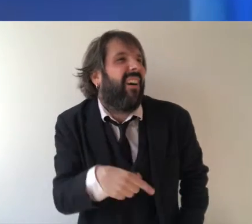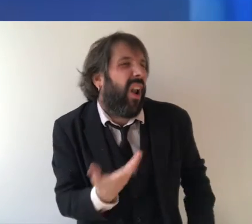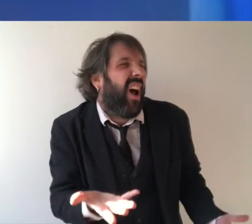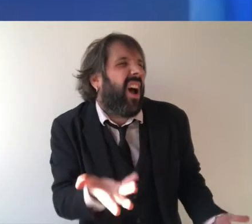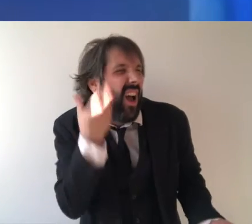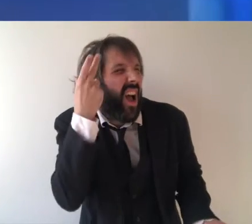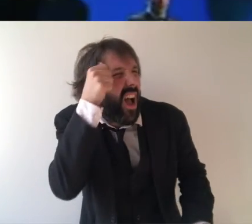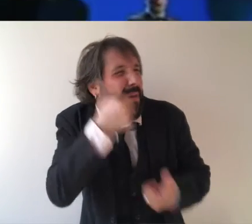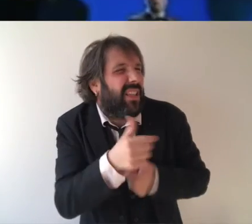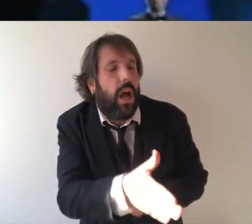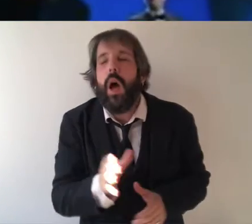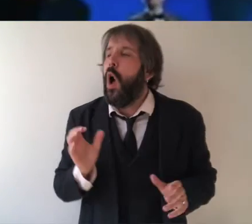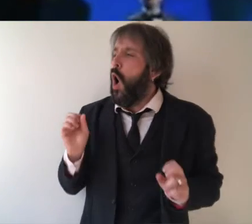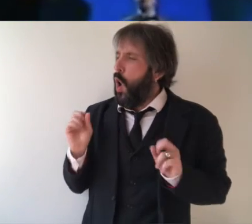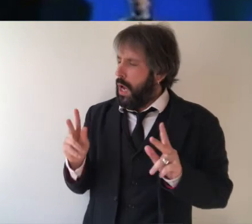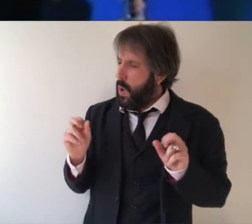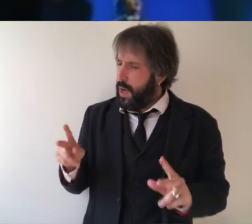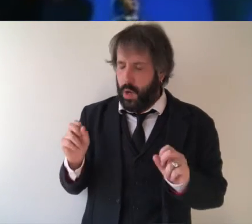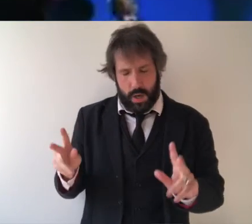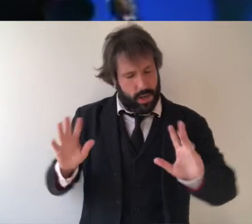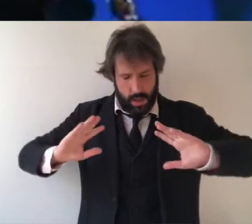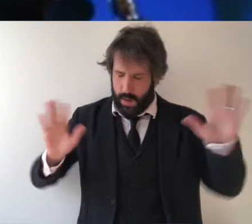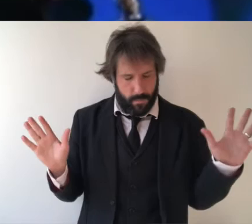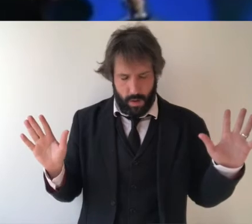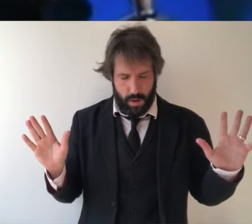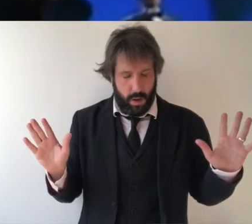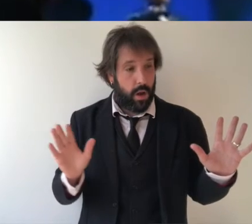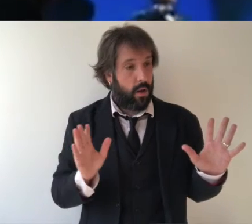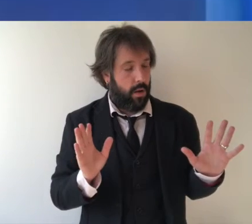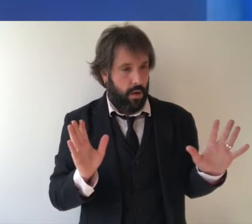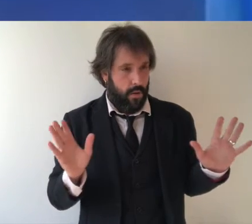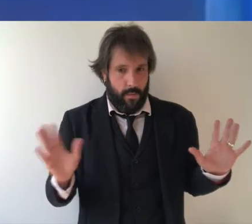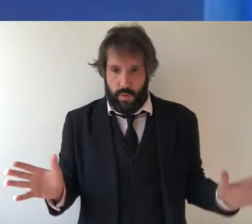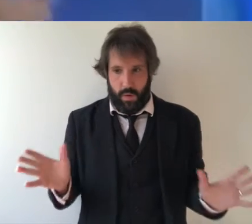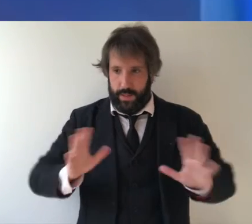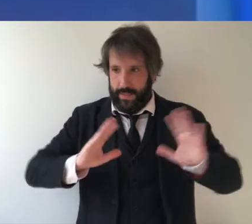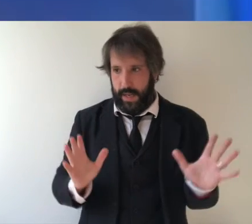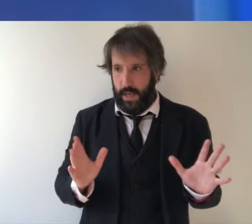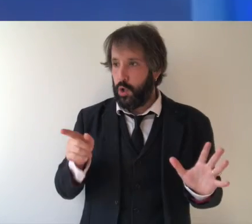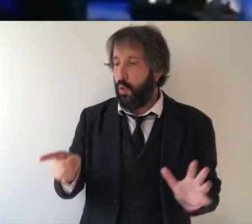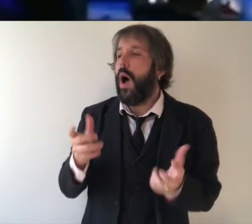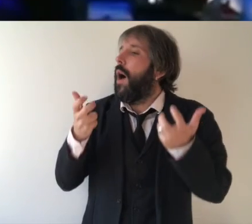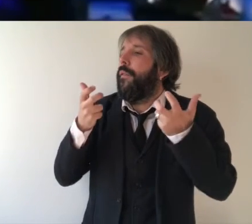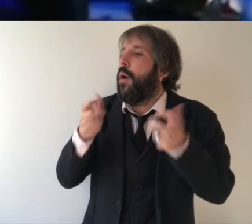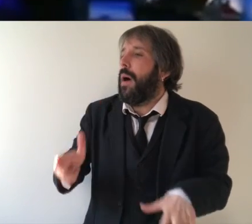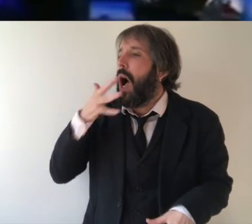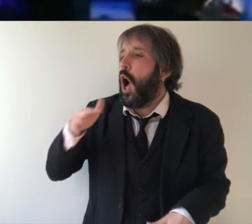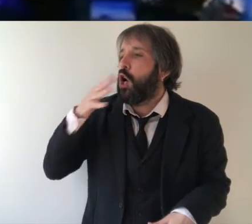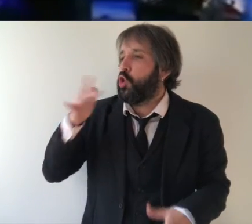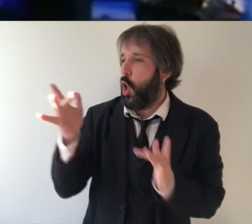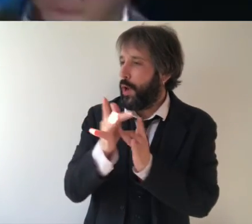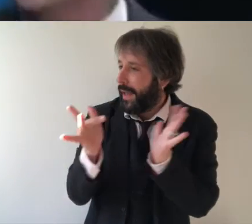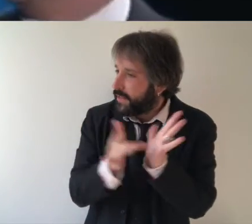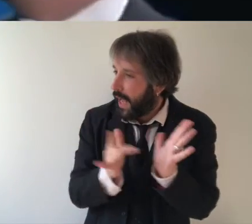Ouais, d'accord, un truc comme ça. Voilà. Non, mais on y est. Non, mais d'accord. Non, voilà l'affaire. Avoir choisi quoi que ce soit. Voilà l'affaire, c'est que tu n'avais pas envie de chanter un